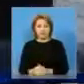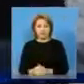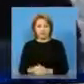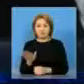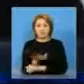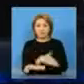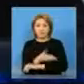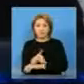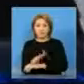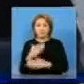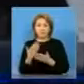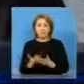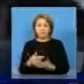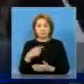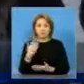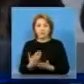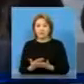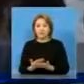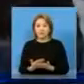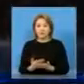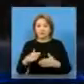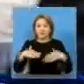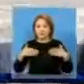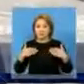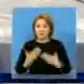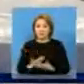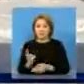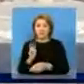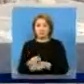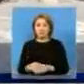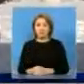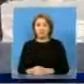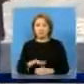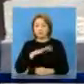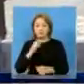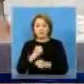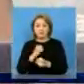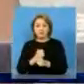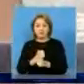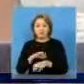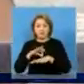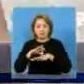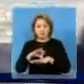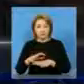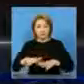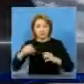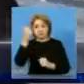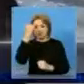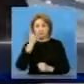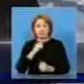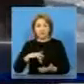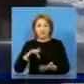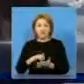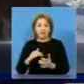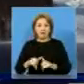жүрдік қой, енді сізді өзімізді лечина беріп амандасайық деп деген сияқты. Алла разы болсын. Біраз жұмыстар істеліп жатыр. Көп-көп рахмет, қаланы жылдан